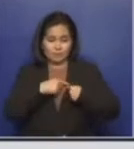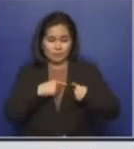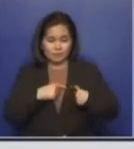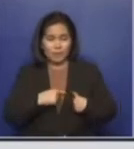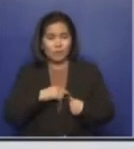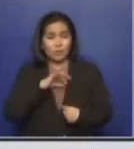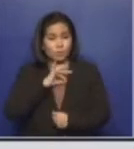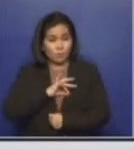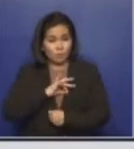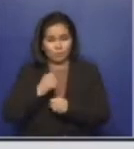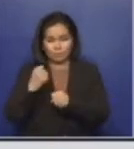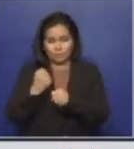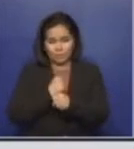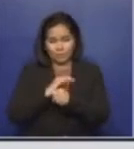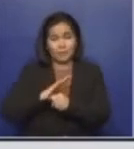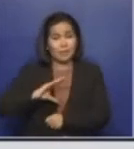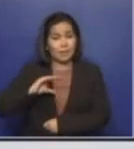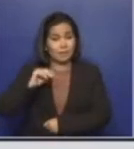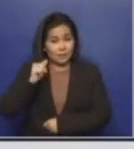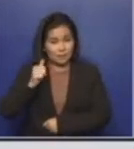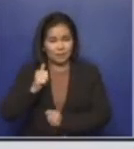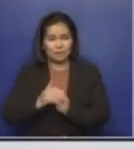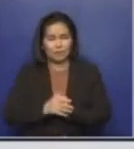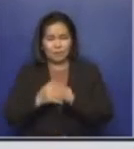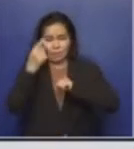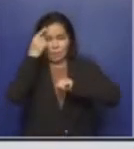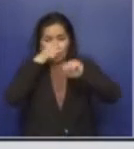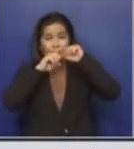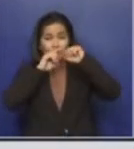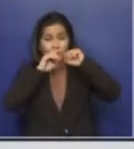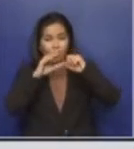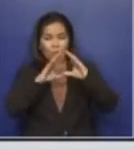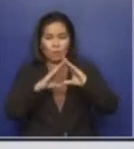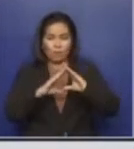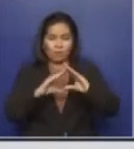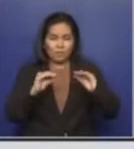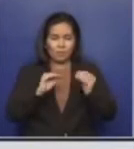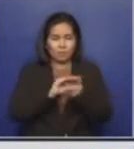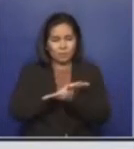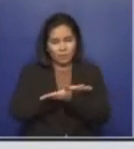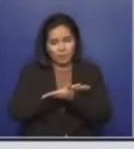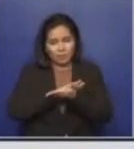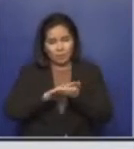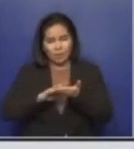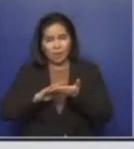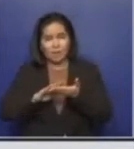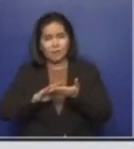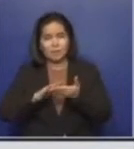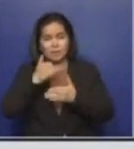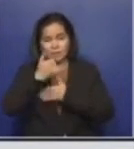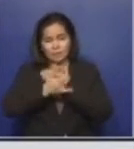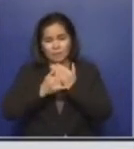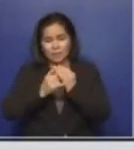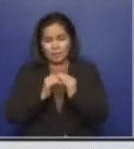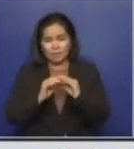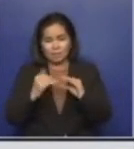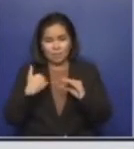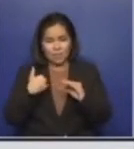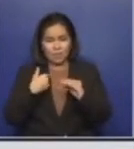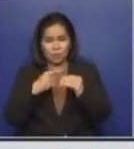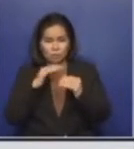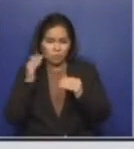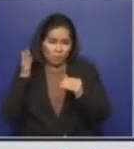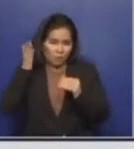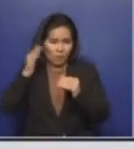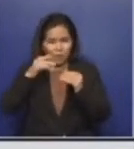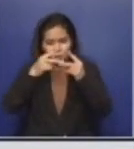พระพุทธเจ้าตัดบอกว่าถ้าความสงบเรียบร้อยเกิดขึ้นในบ้านในเมืองบ้านเมืองไม่มีโจรหรอกครับท่